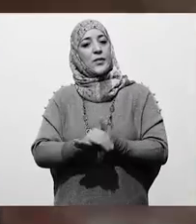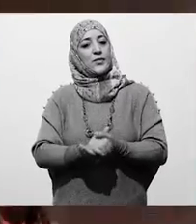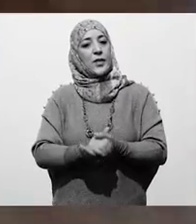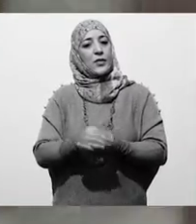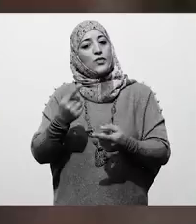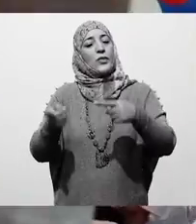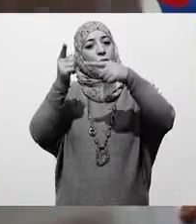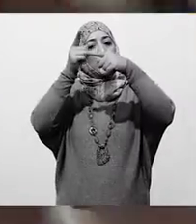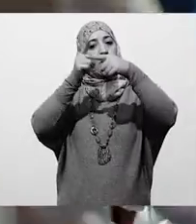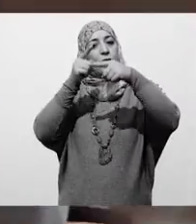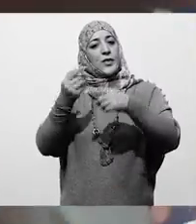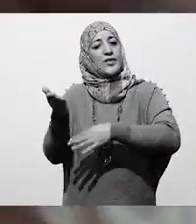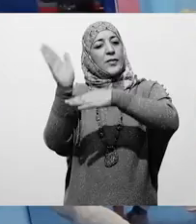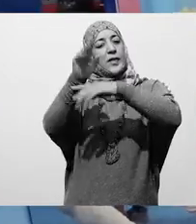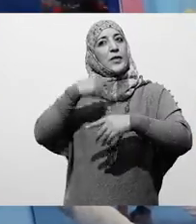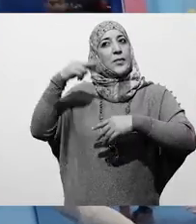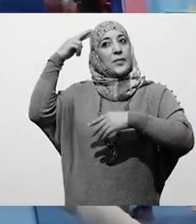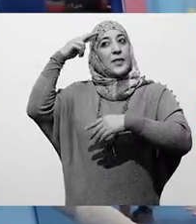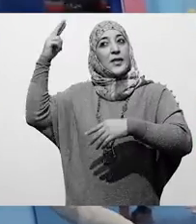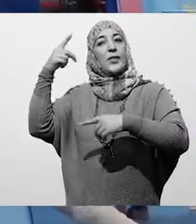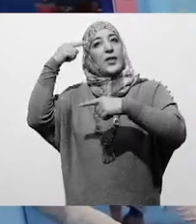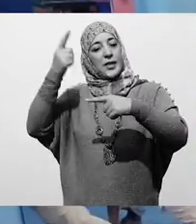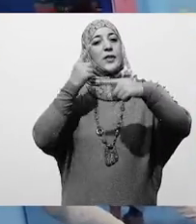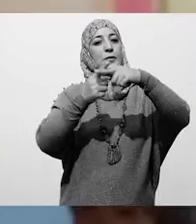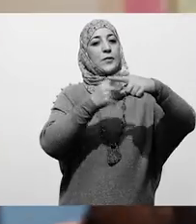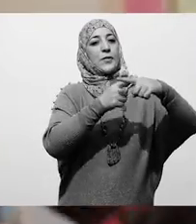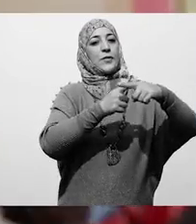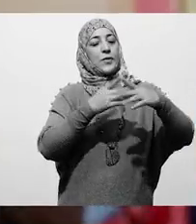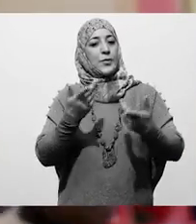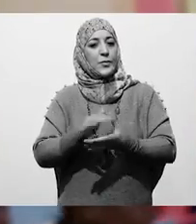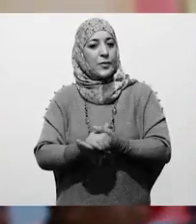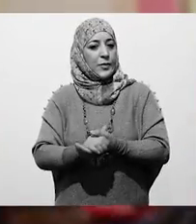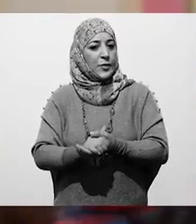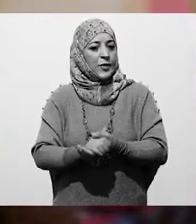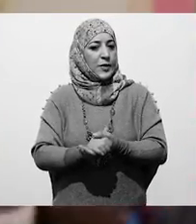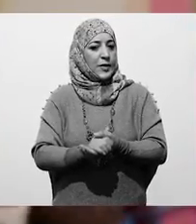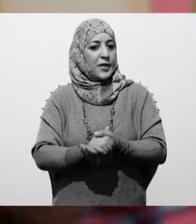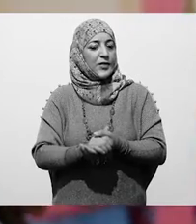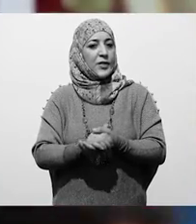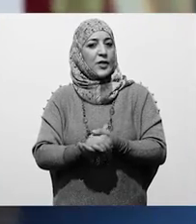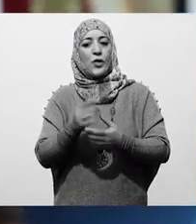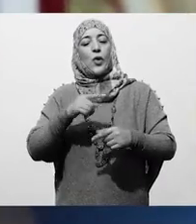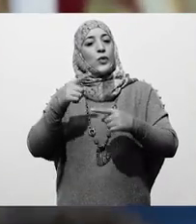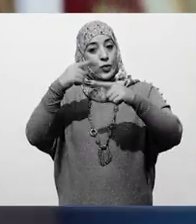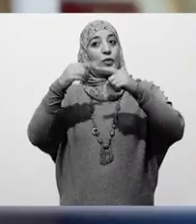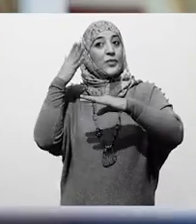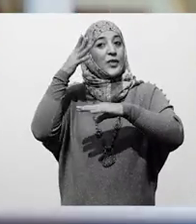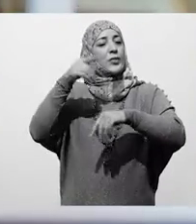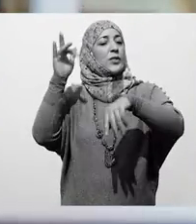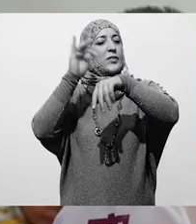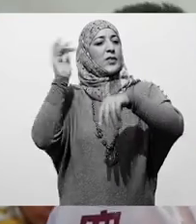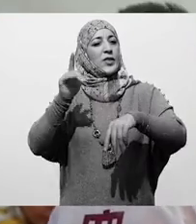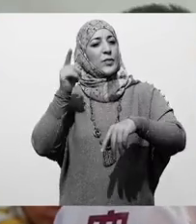des capacités spécifiques. Ça montre aussi que leur esprit est bien positif et que leur dignité ne sera